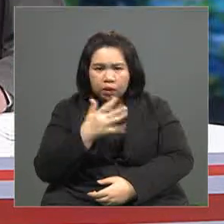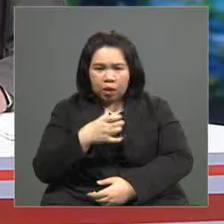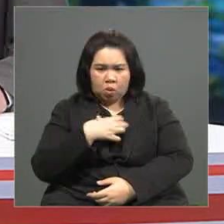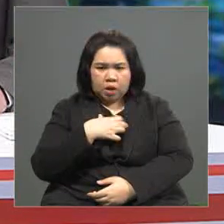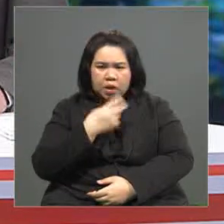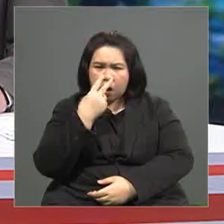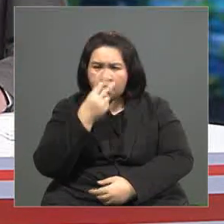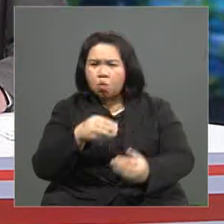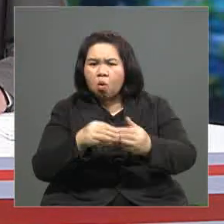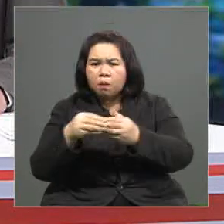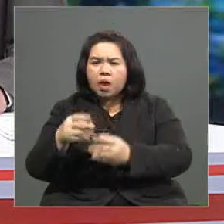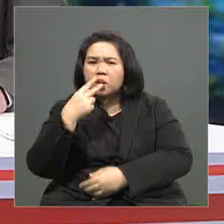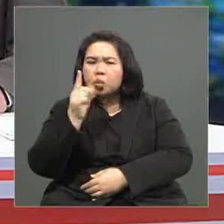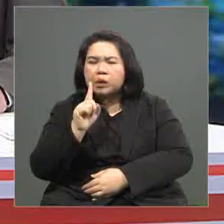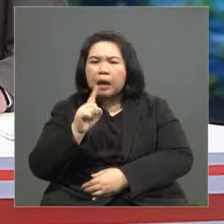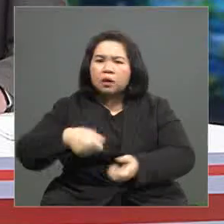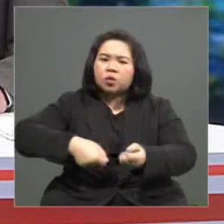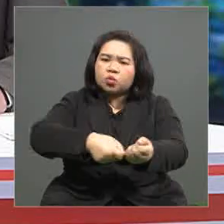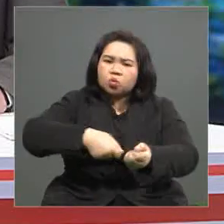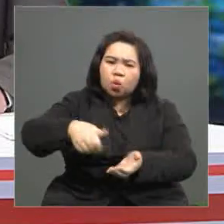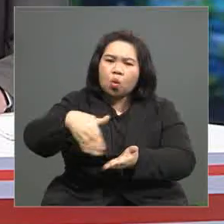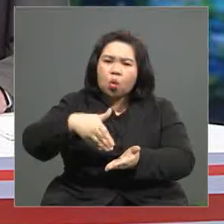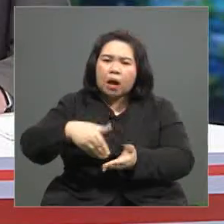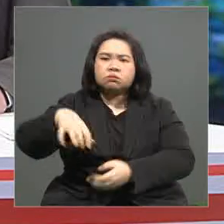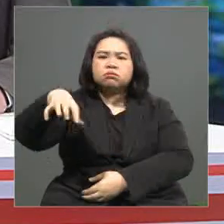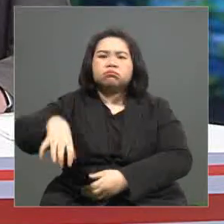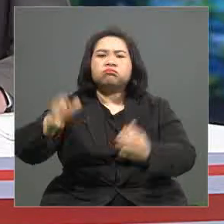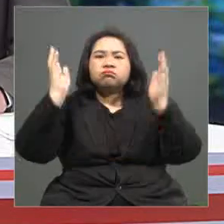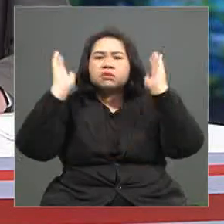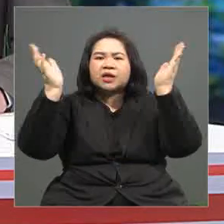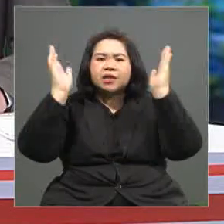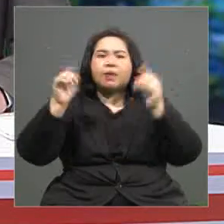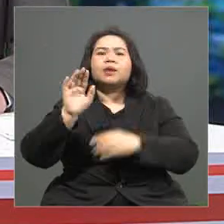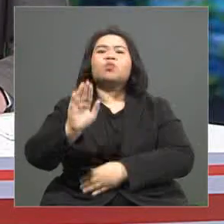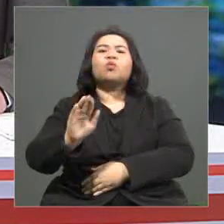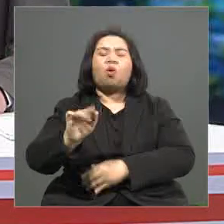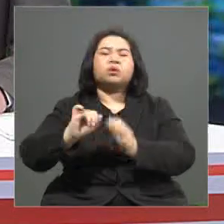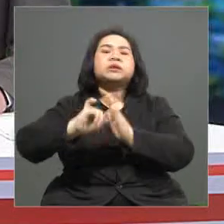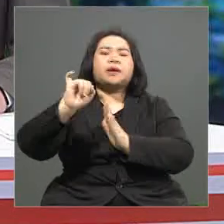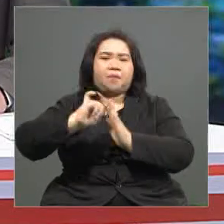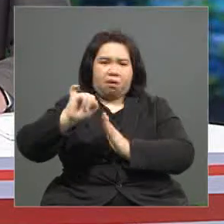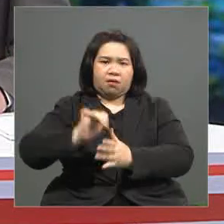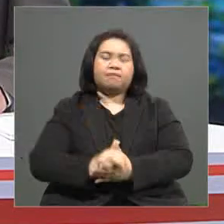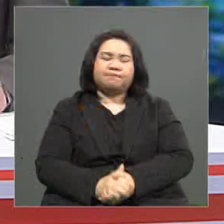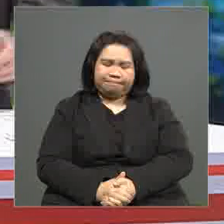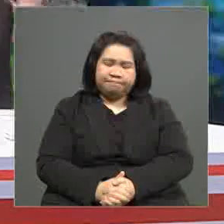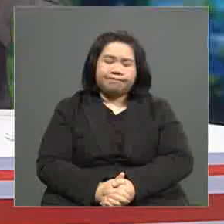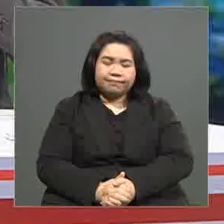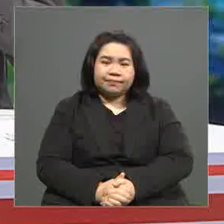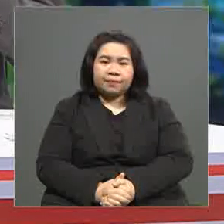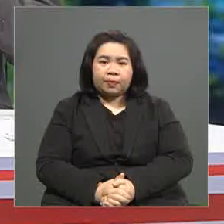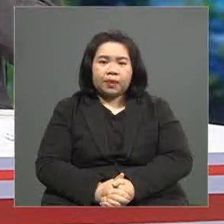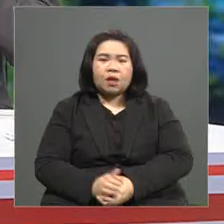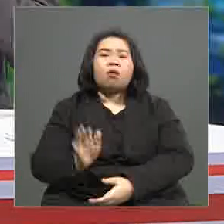ไปอีกจุดนึงนะที่วันนี้มีบิ๊กคลีนนิ่งเหมือนกัน ที่ไหนคะ สำนักประชาสัมพันธ์เขต3ของเรา NBT เชียงใหม่ที่พี่น้องของ